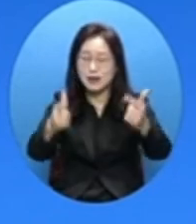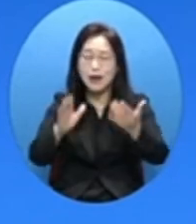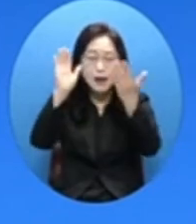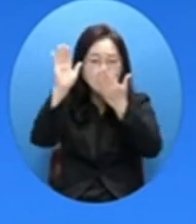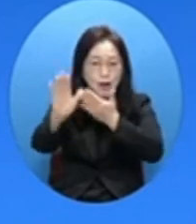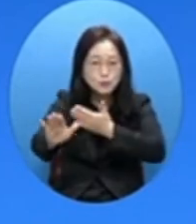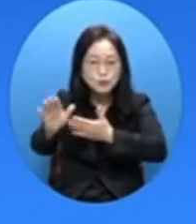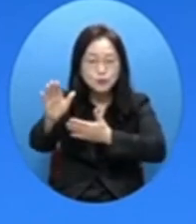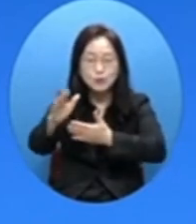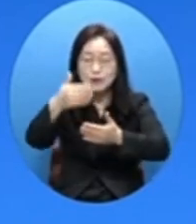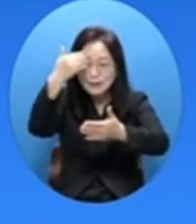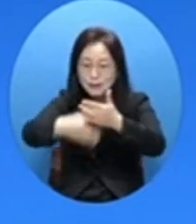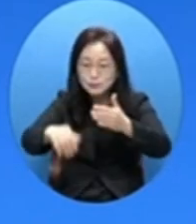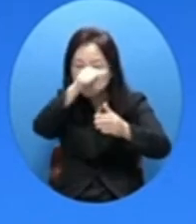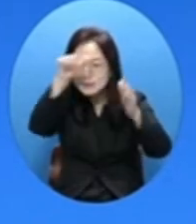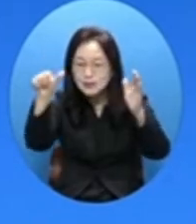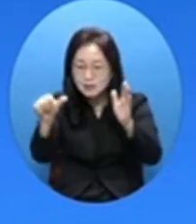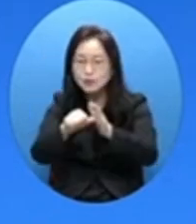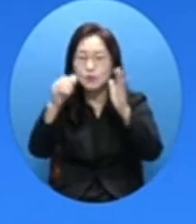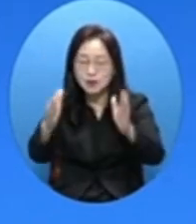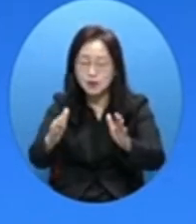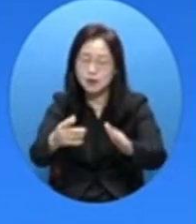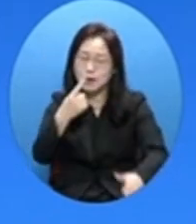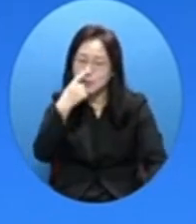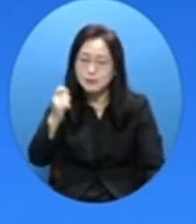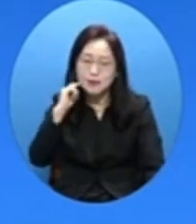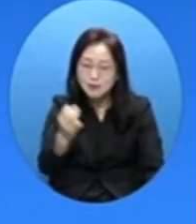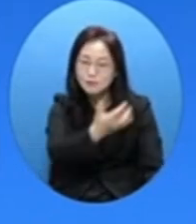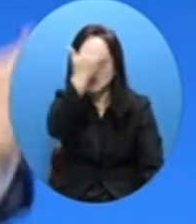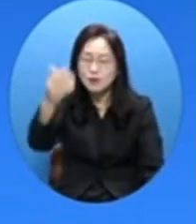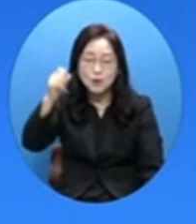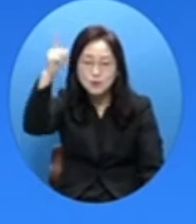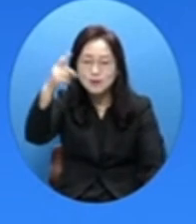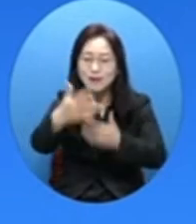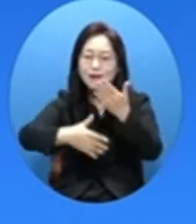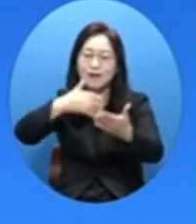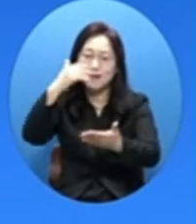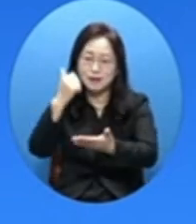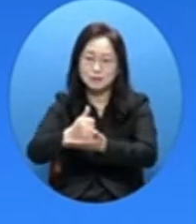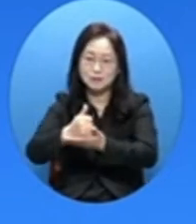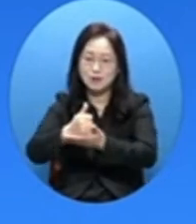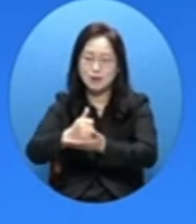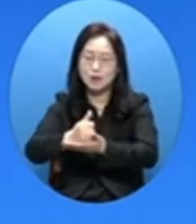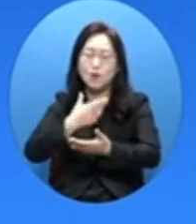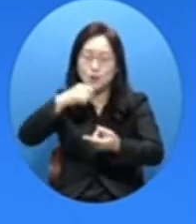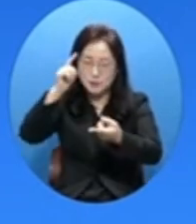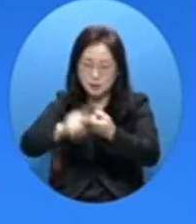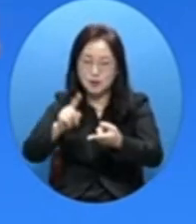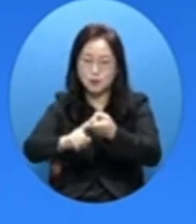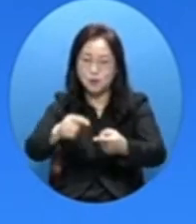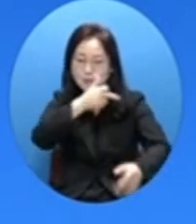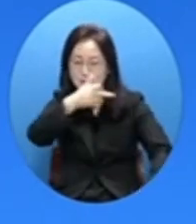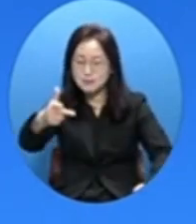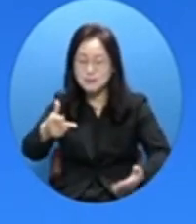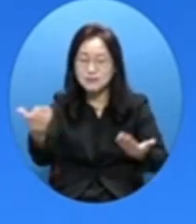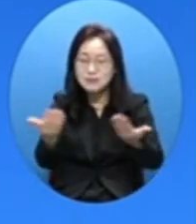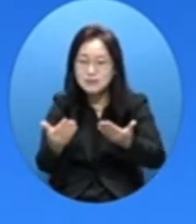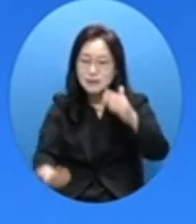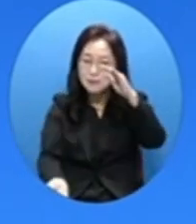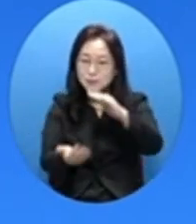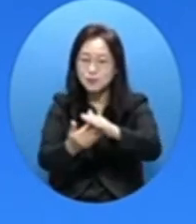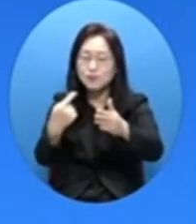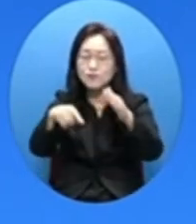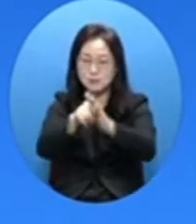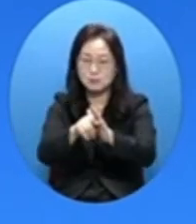중요합니다. 남은 인생 정말 멋있게 아름답게 위대하게 하나님의 손을 붙잡아서 하나님의 큰 일을 이룬 하나님의 사람들이